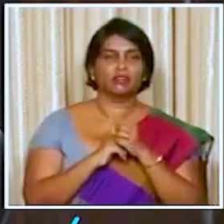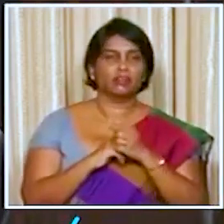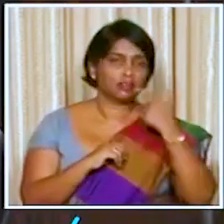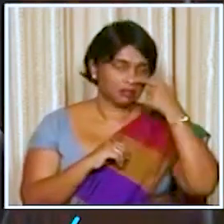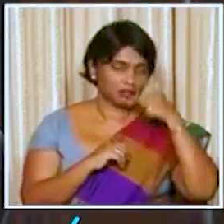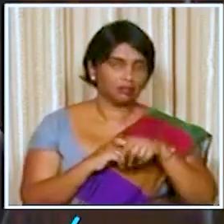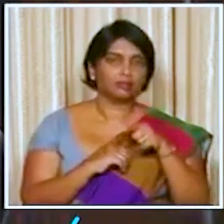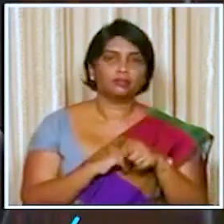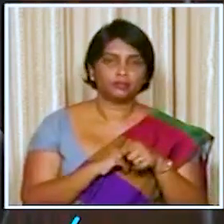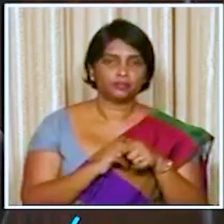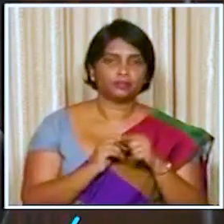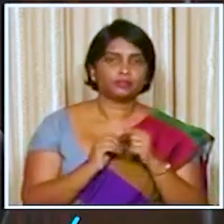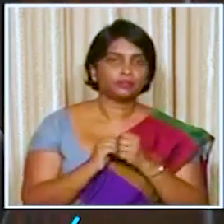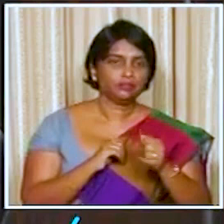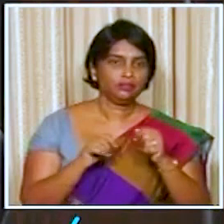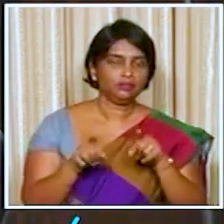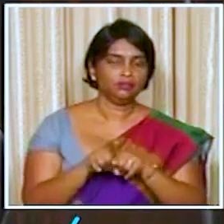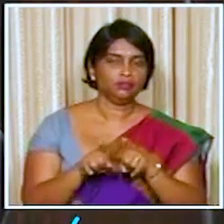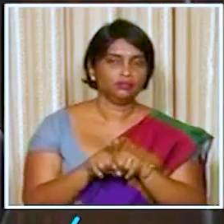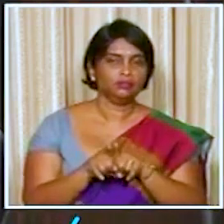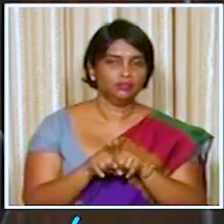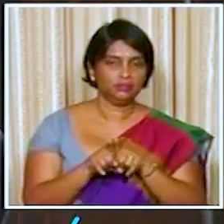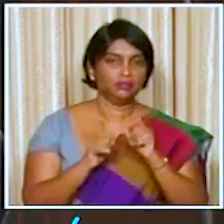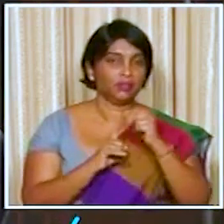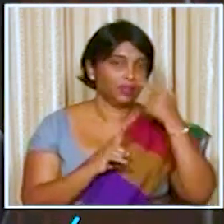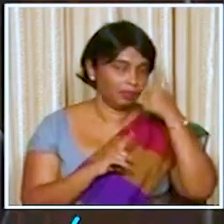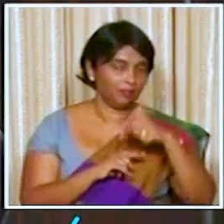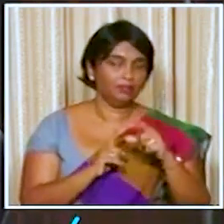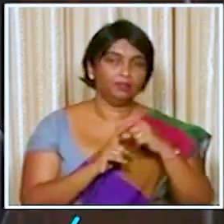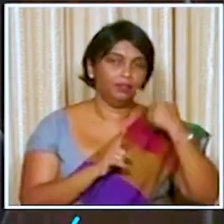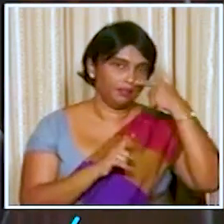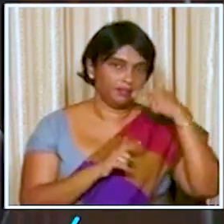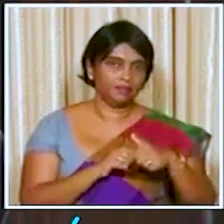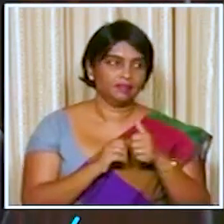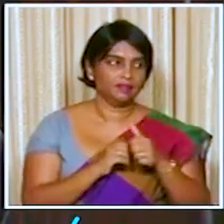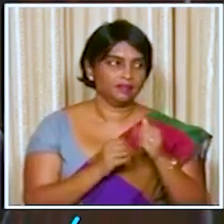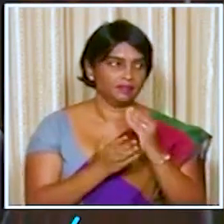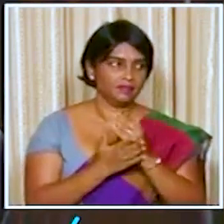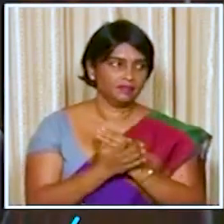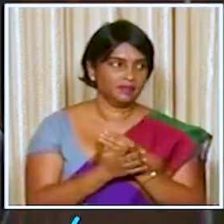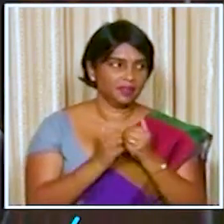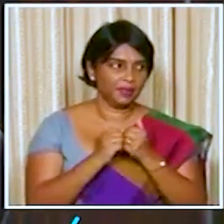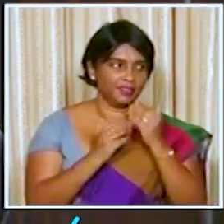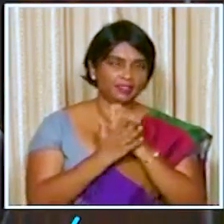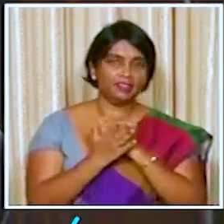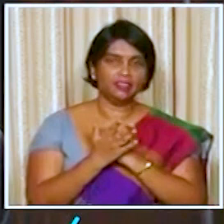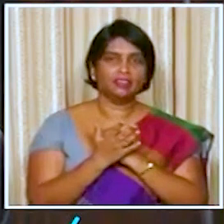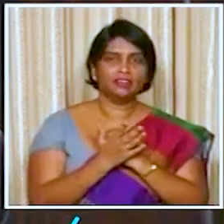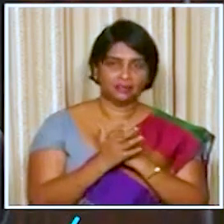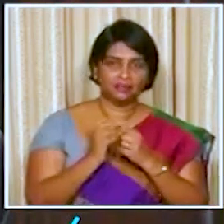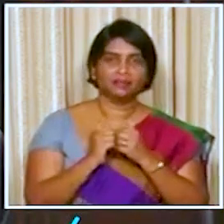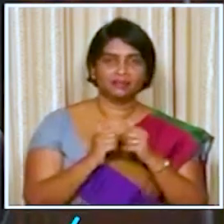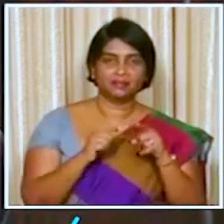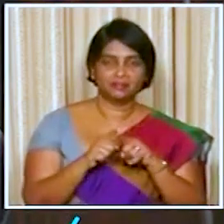ඉන්ධනවල පෙට්‍රල් ඩීසල් සහ ගෘහස්ත ගෑස් ඇතුළත් වෙනවා. එතකොට